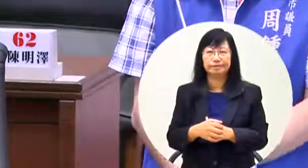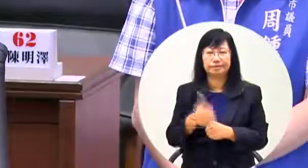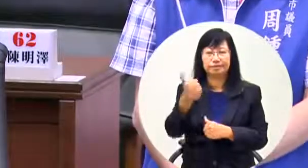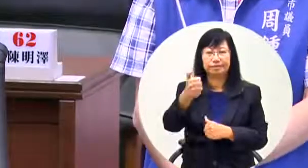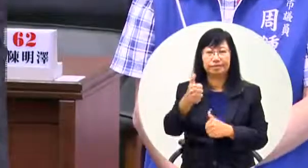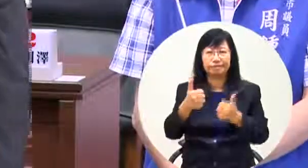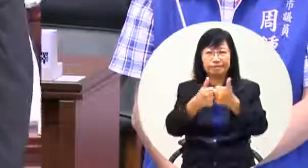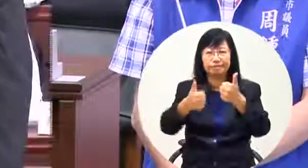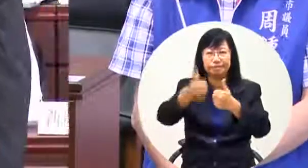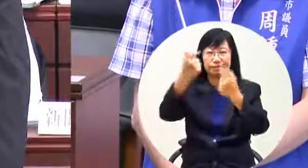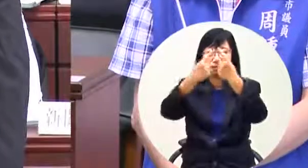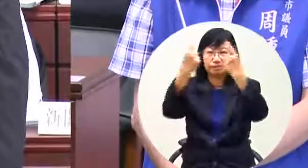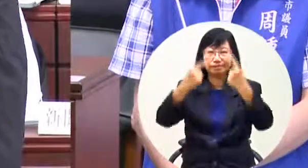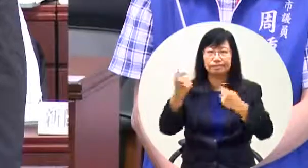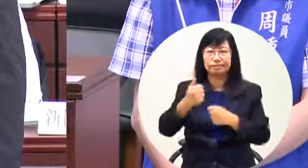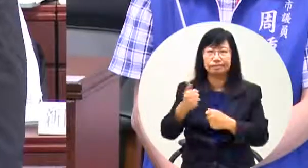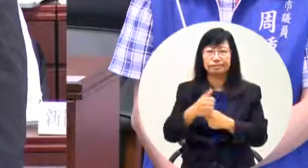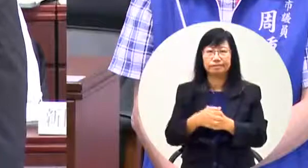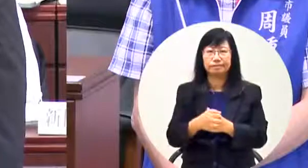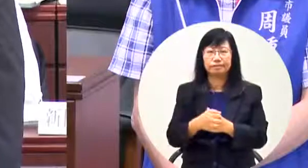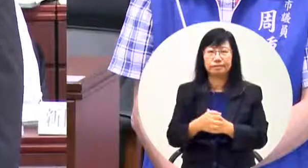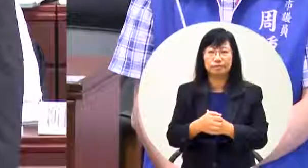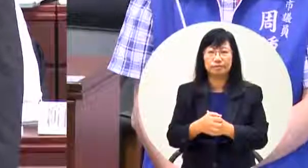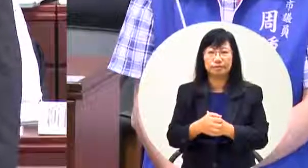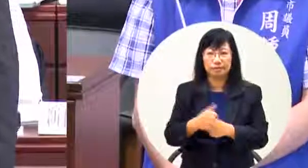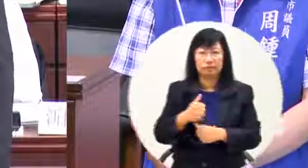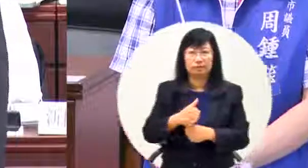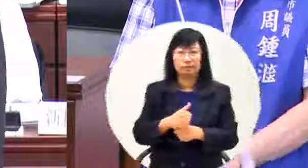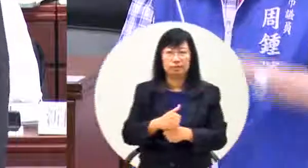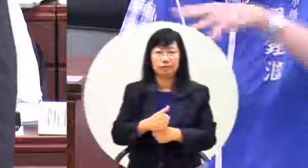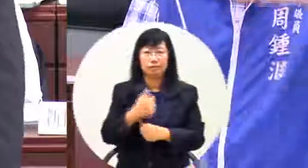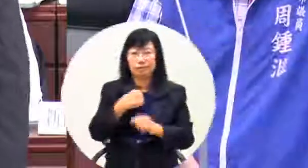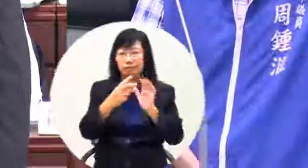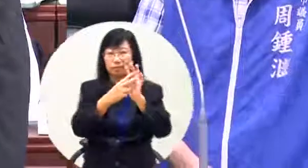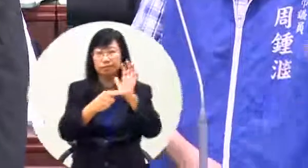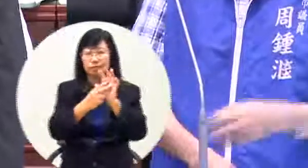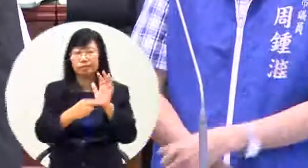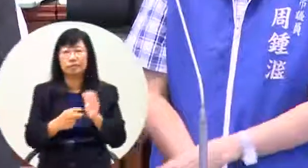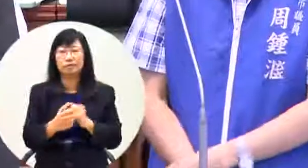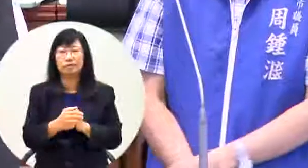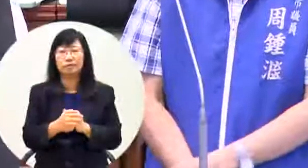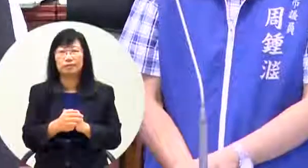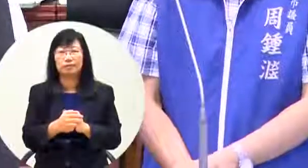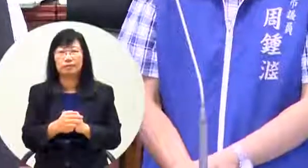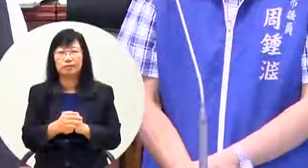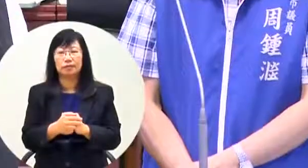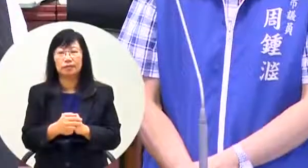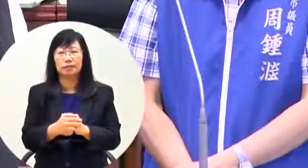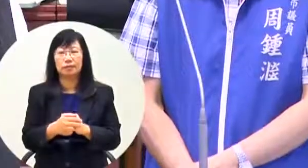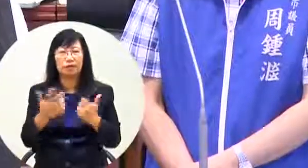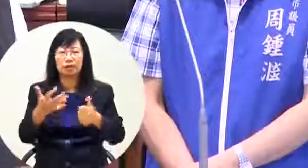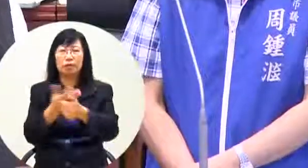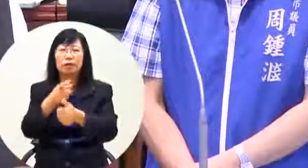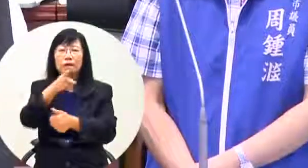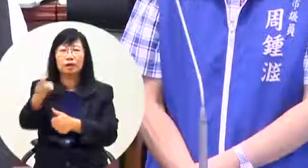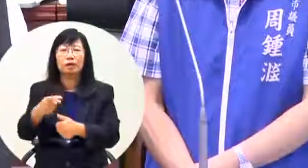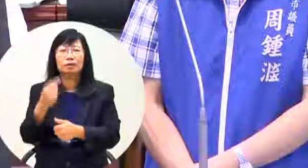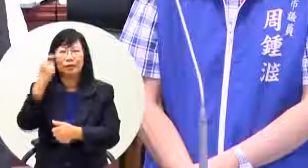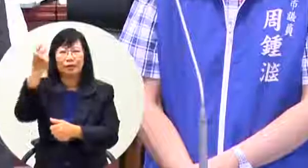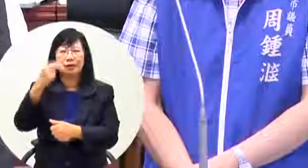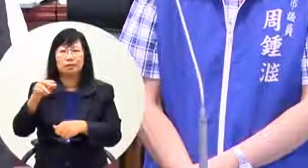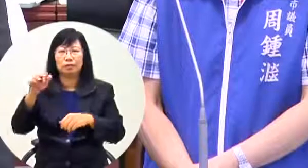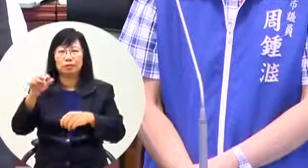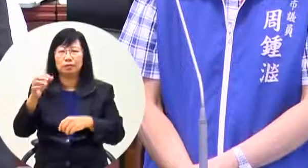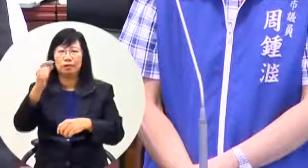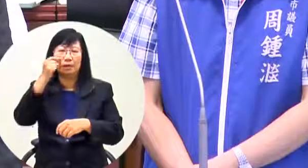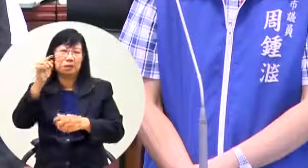我想其实，不，我先讲结论了，也不要哦。周议员刚刚讲寡税吧，哦，这一个部分我一样请，跟那一个刚刚那